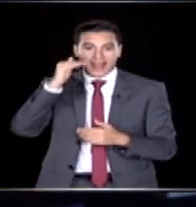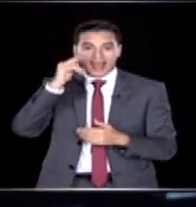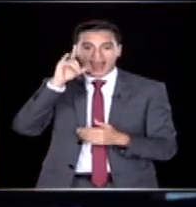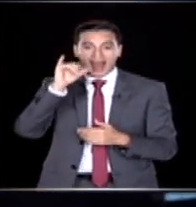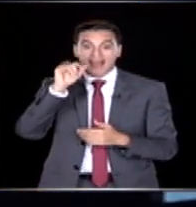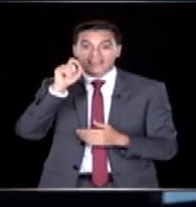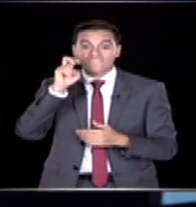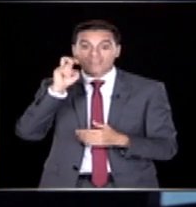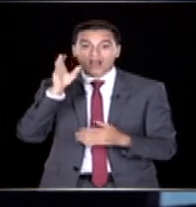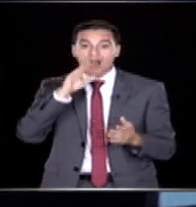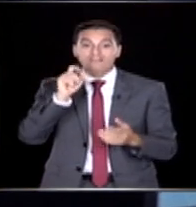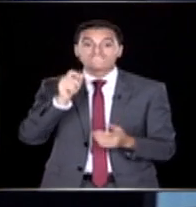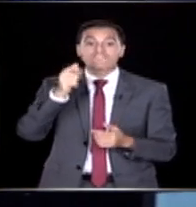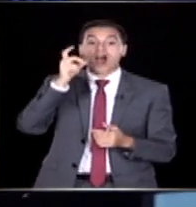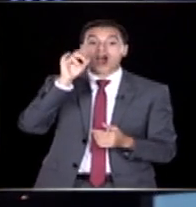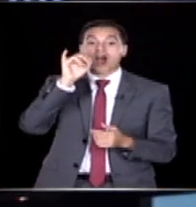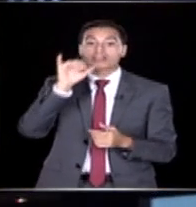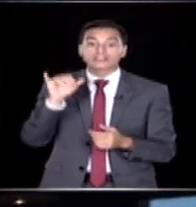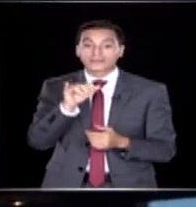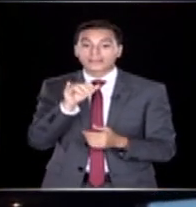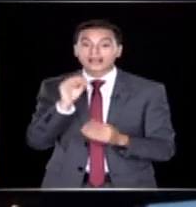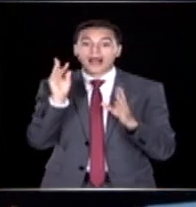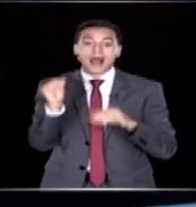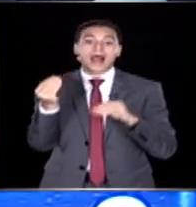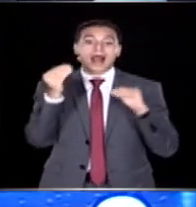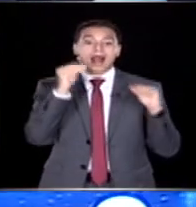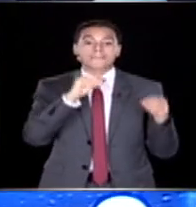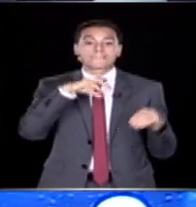نقل عاصمة الدولة إلى القاهرة عام